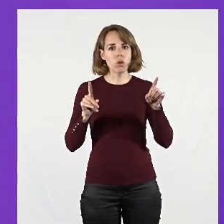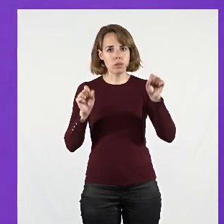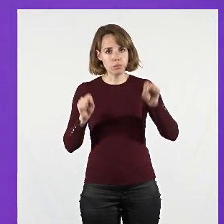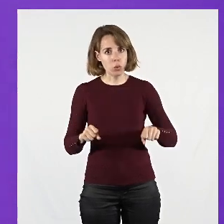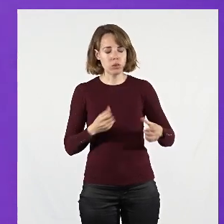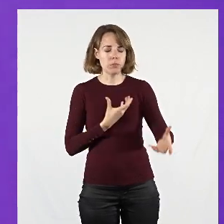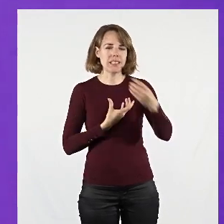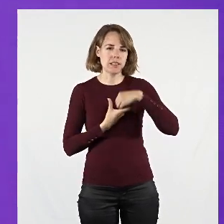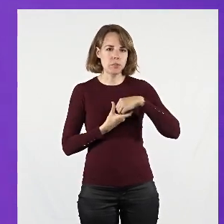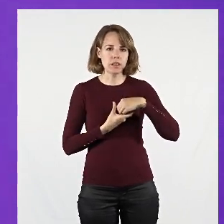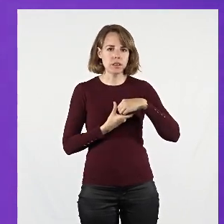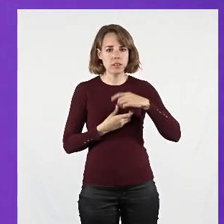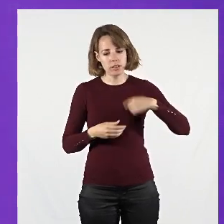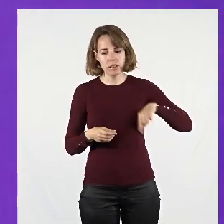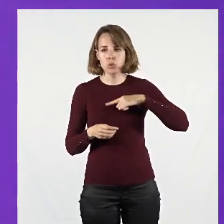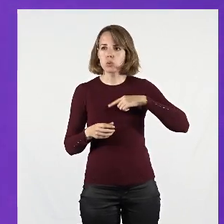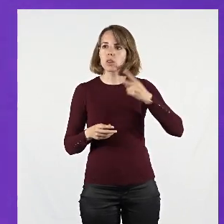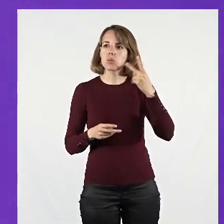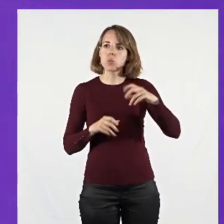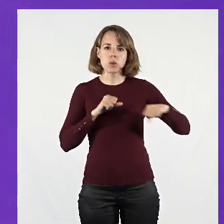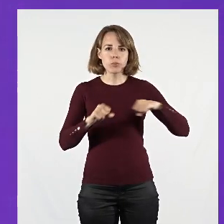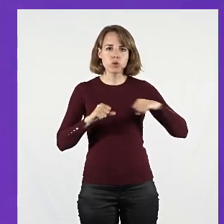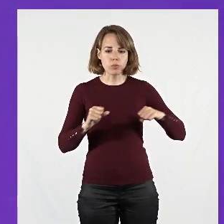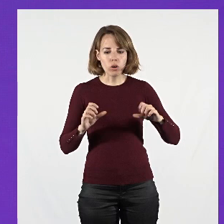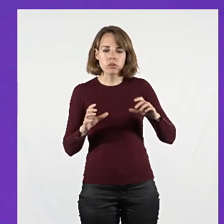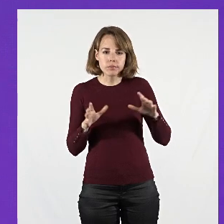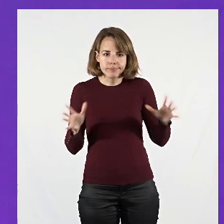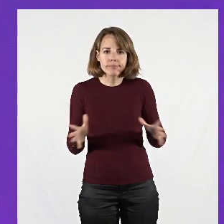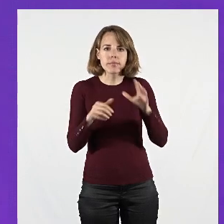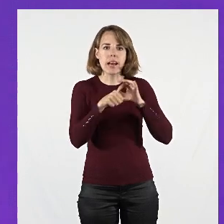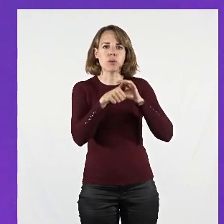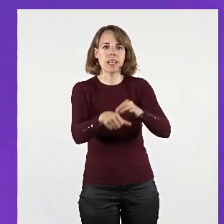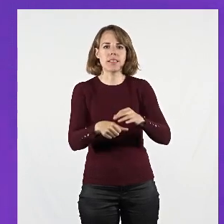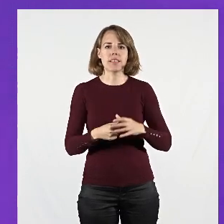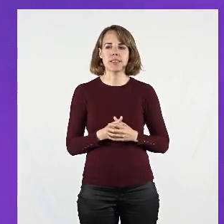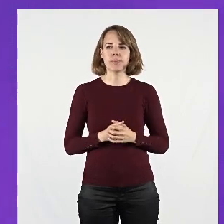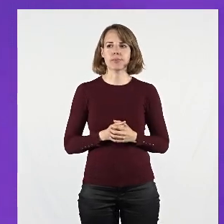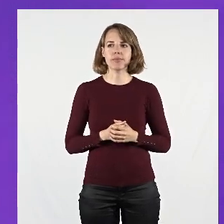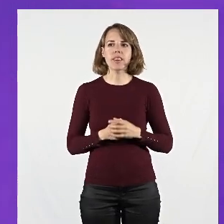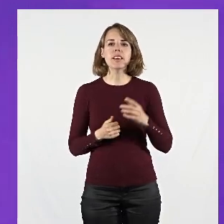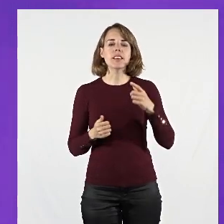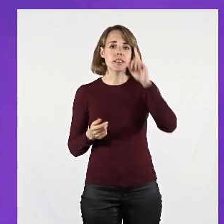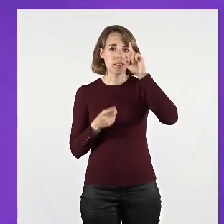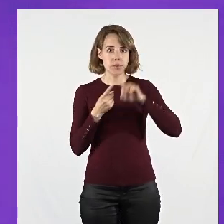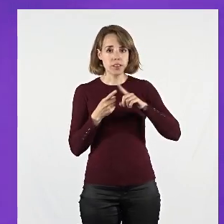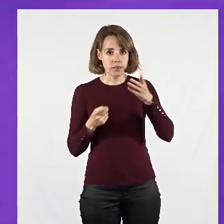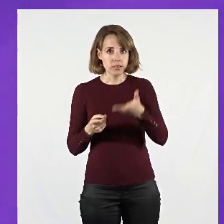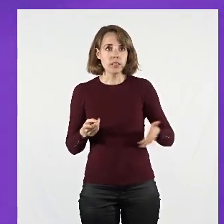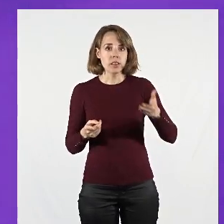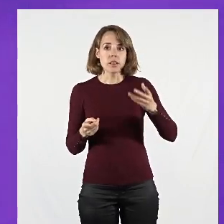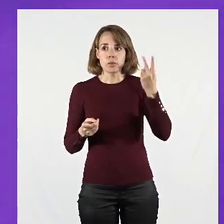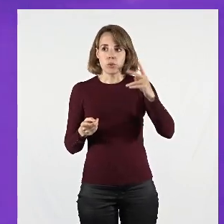mouvements, bien évidemment. Donc, elle poursuit un triple objectif qui va être de favoriser l'autonomie des patients